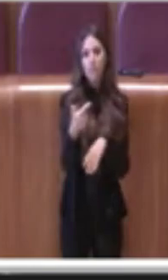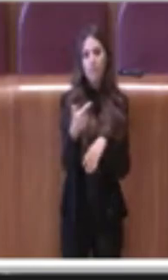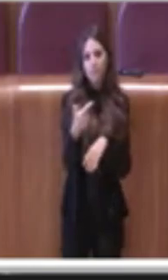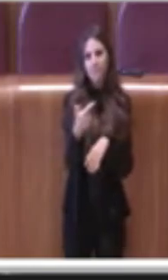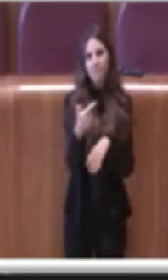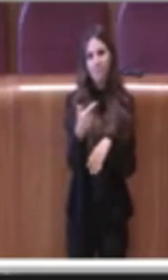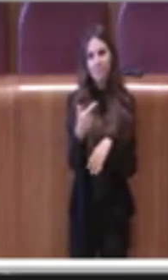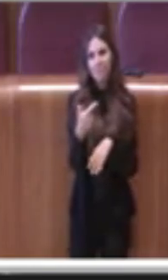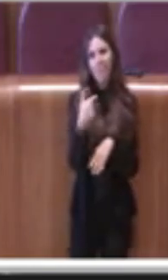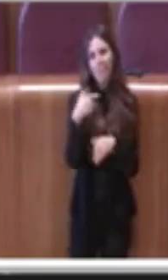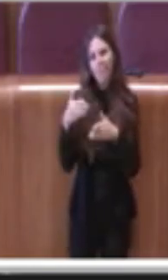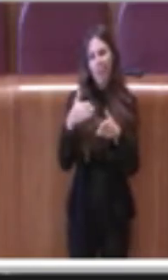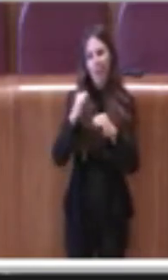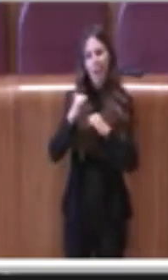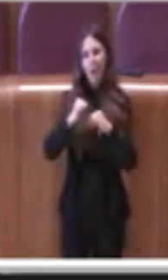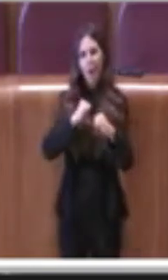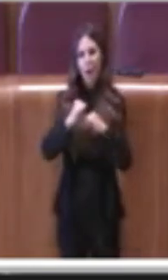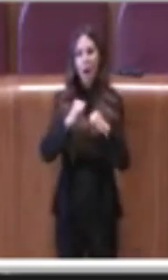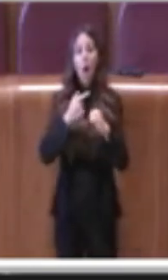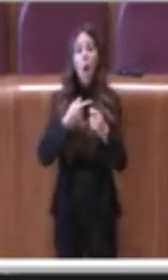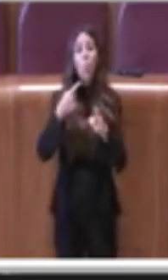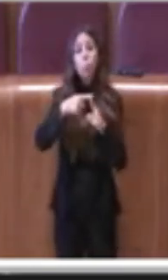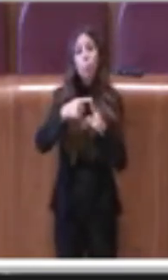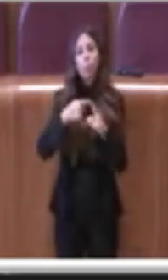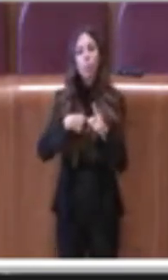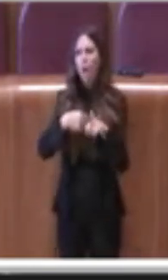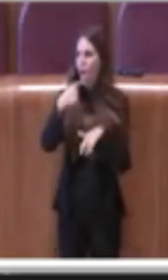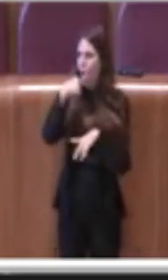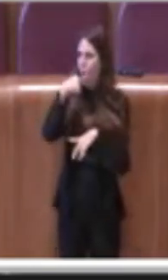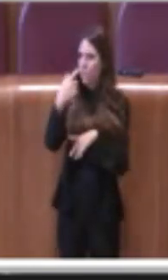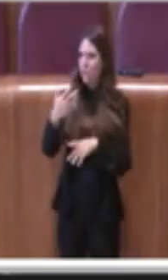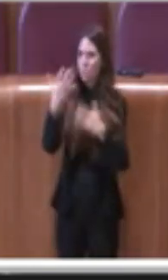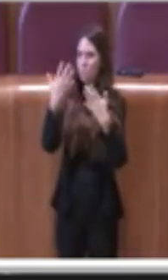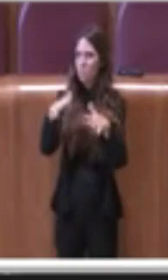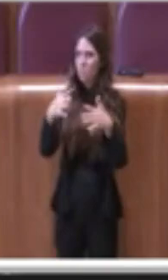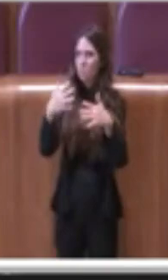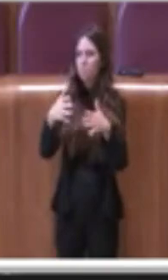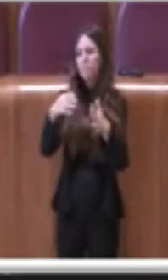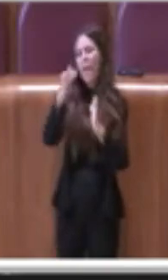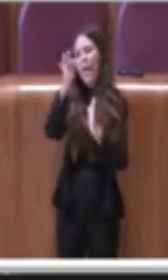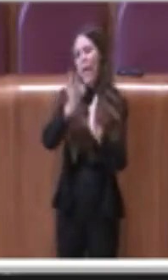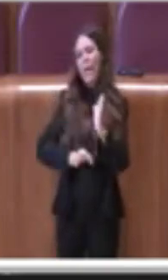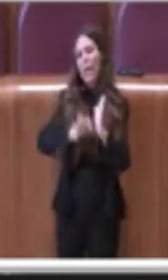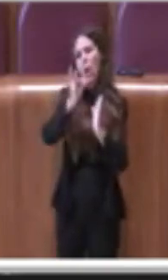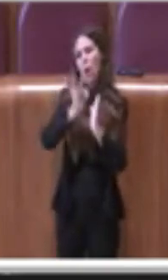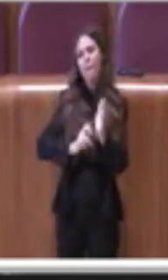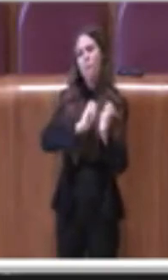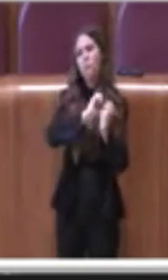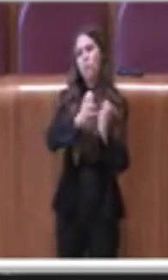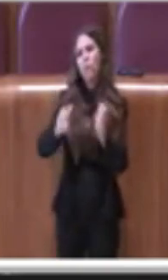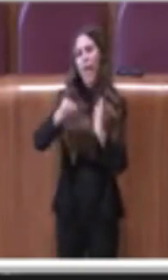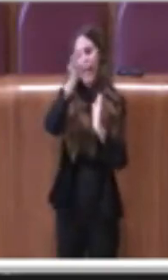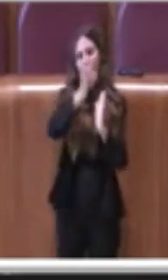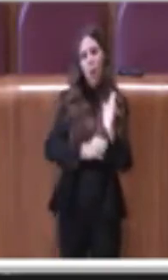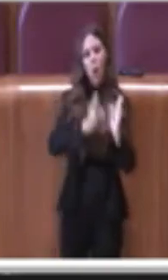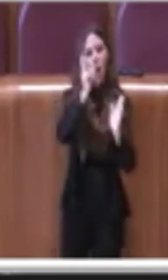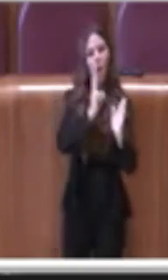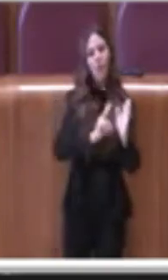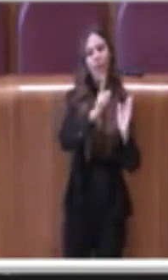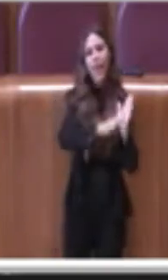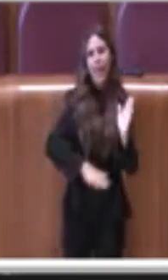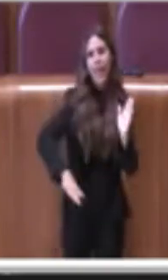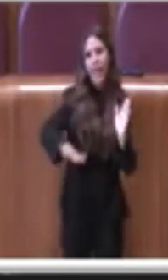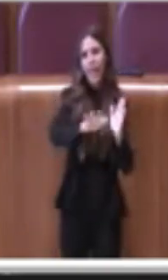avventura amministrativa. Abbiamo parlato anche dei vari regolamenti, per esempio il regolamento del verde, uno